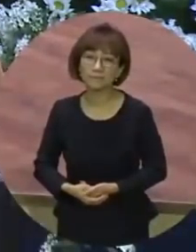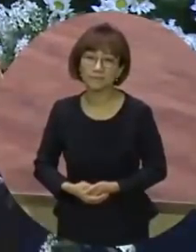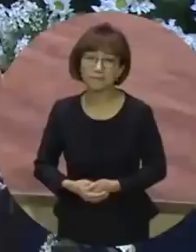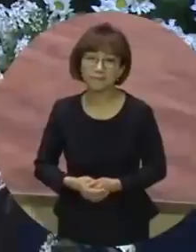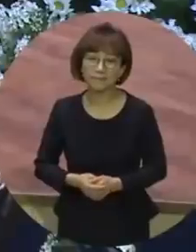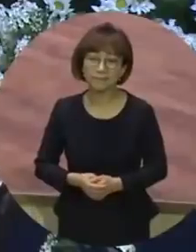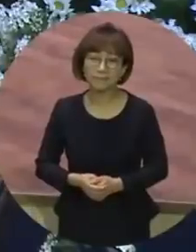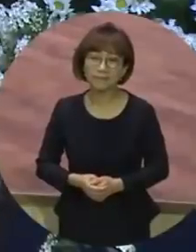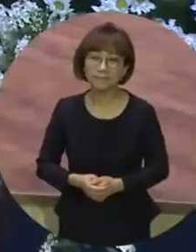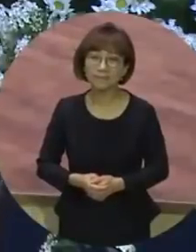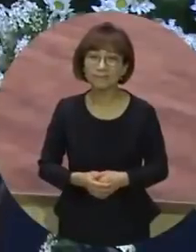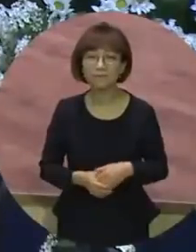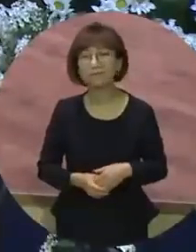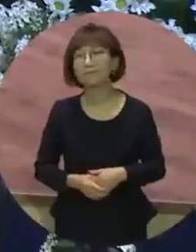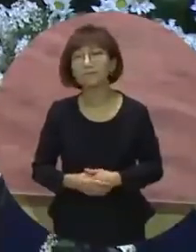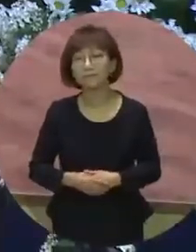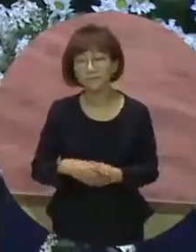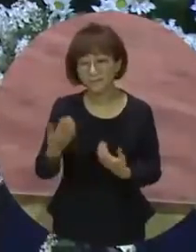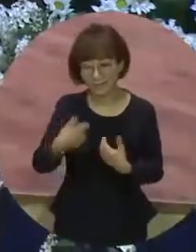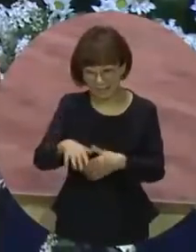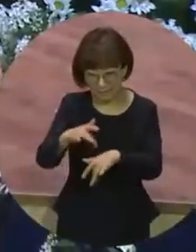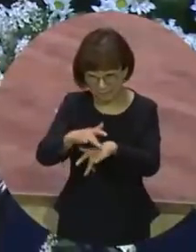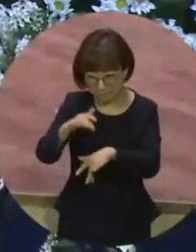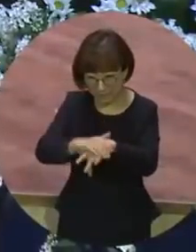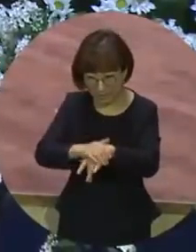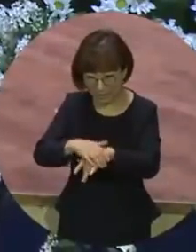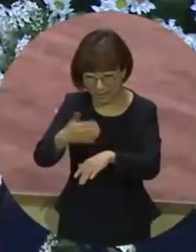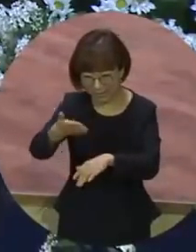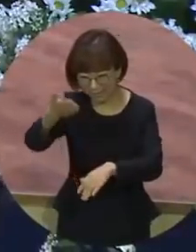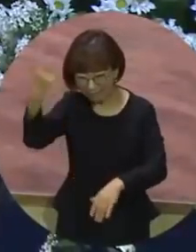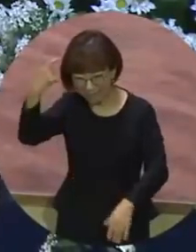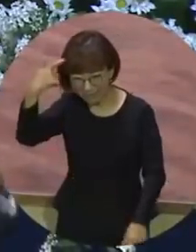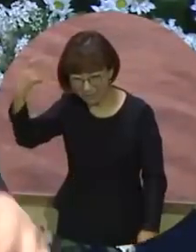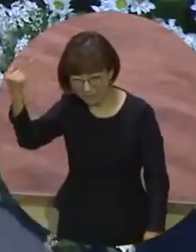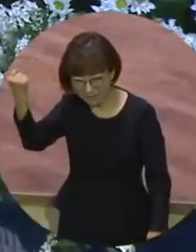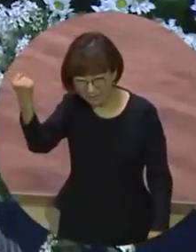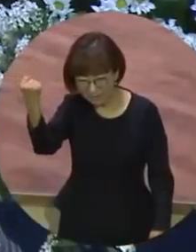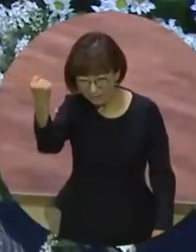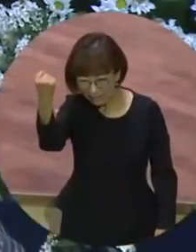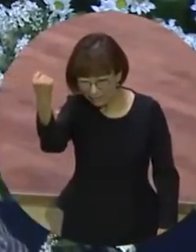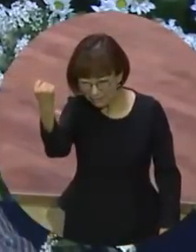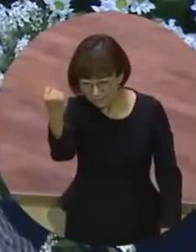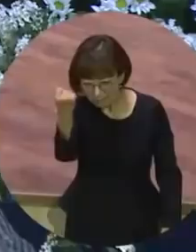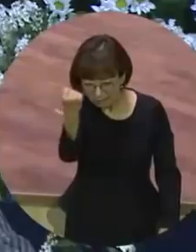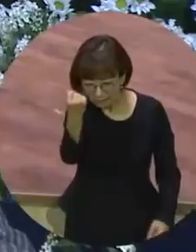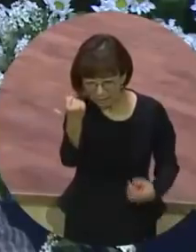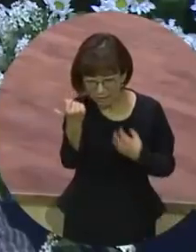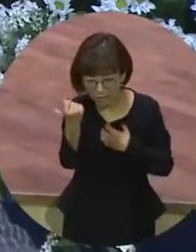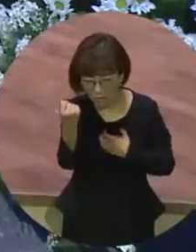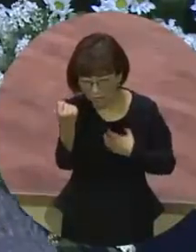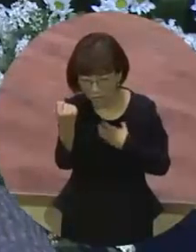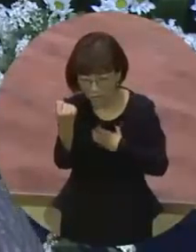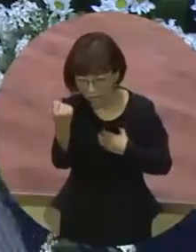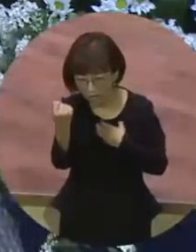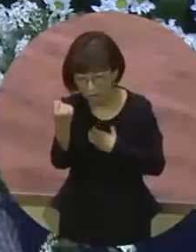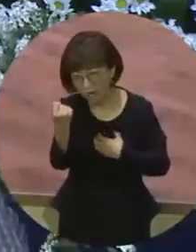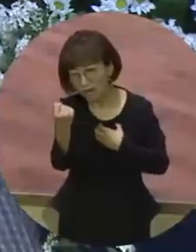옛털에 갇혀가지고. 걱정 체질이야 이게. 옛 체질이야. 걱정 체질, 염려 체질, 부진한